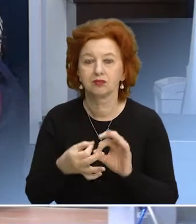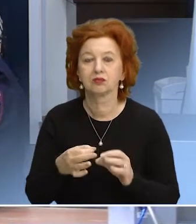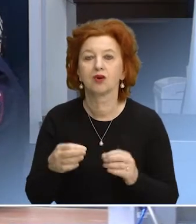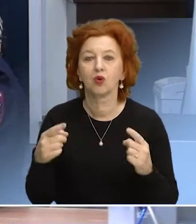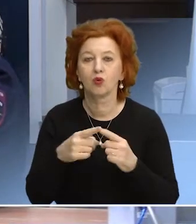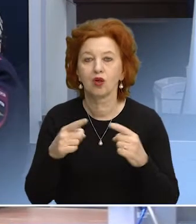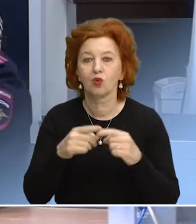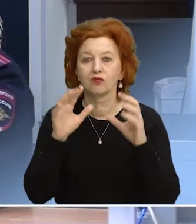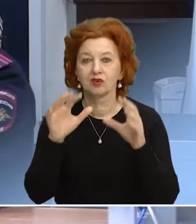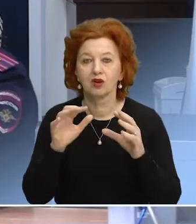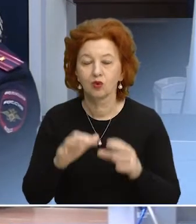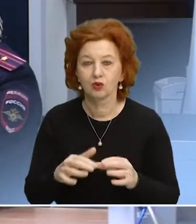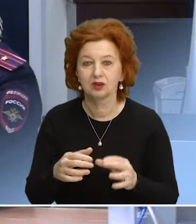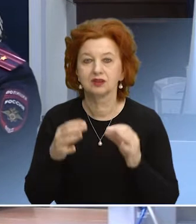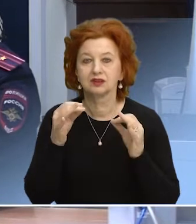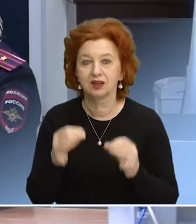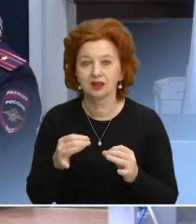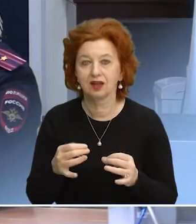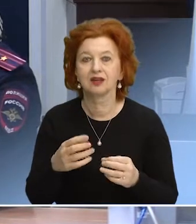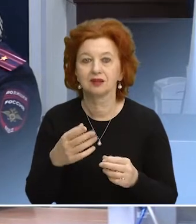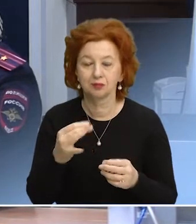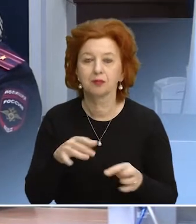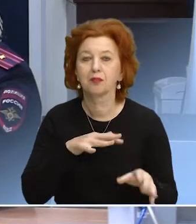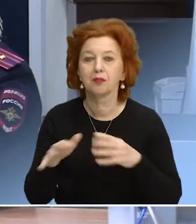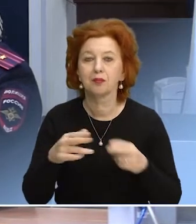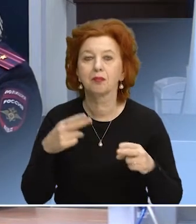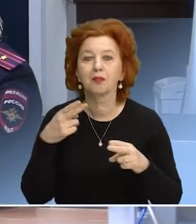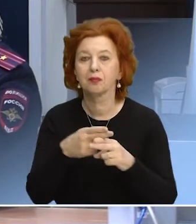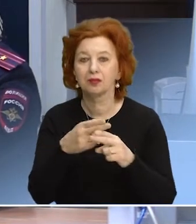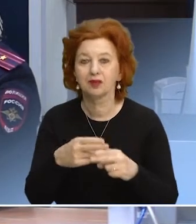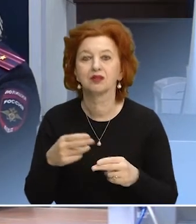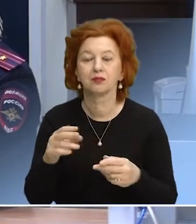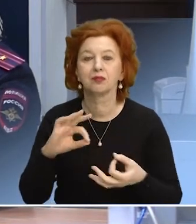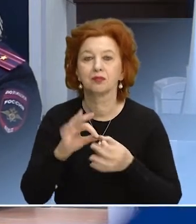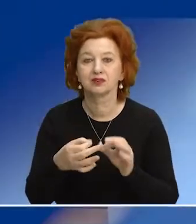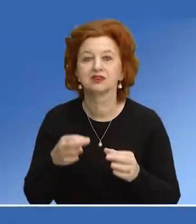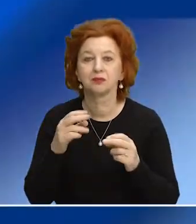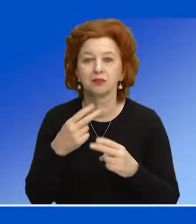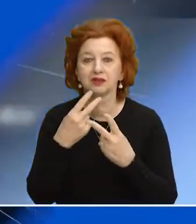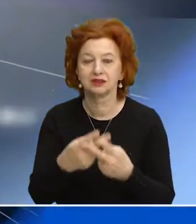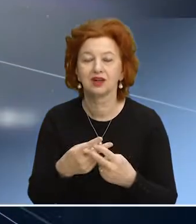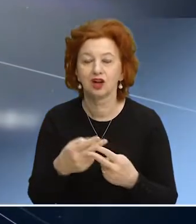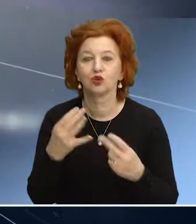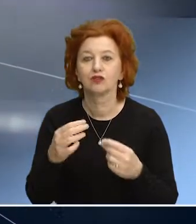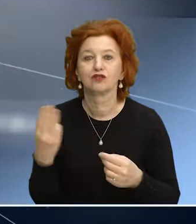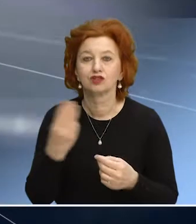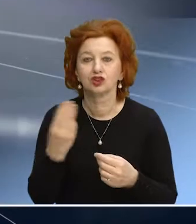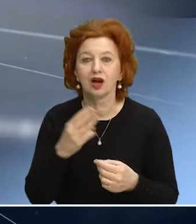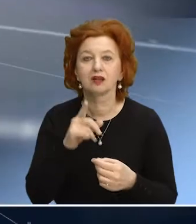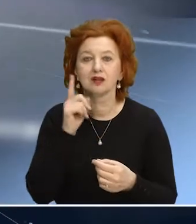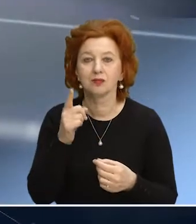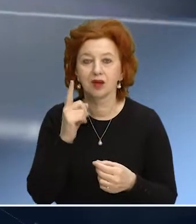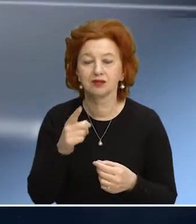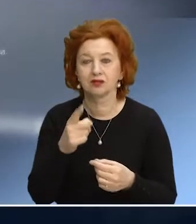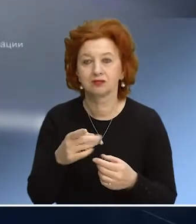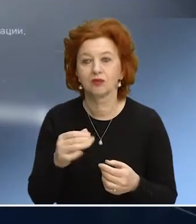1 Уголовного кодекса Российской Федерации. Ему избрана мера пресечения в виде заключения под стражу. В городе Шахты молодой